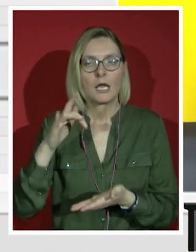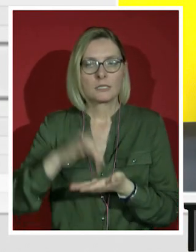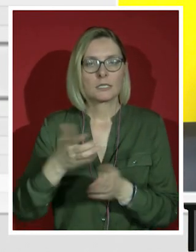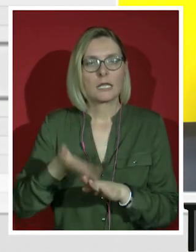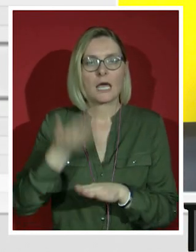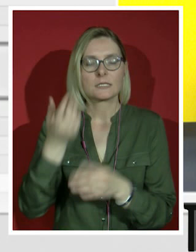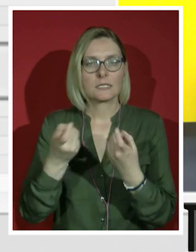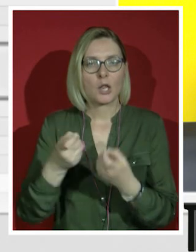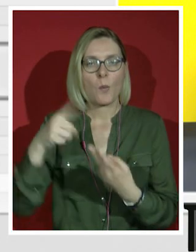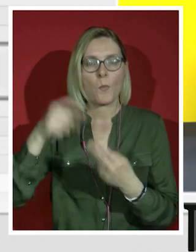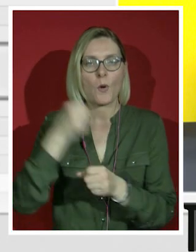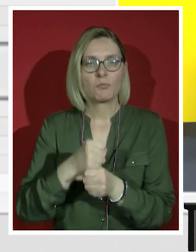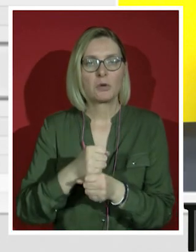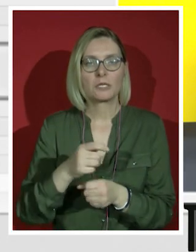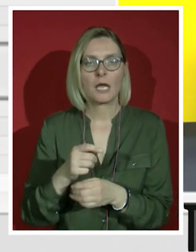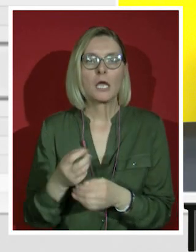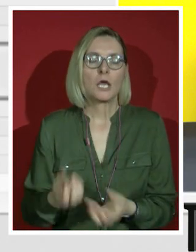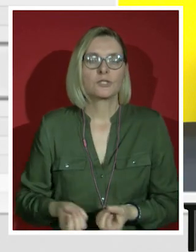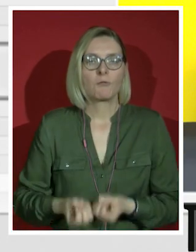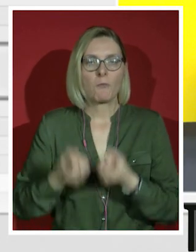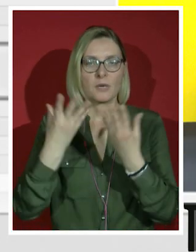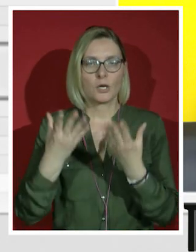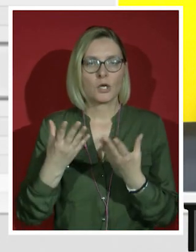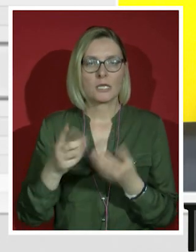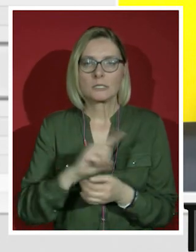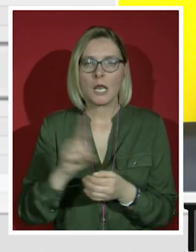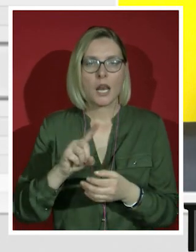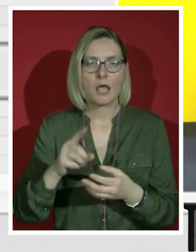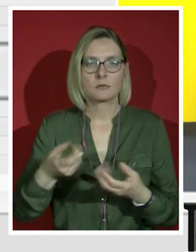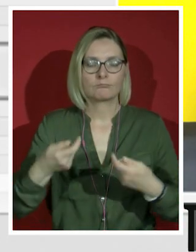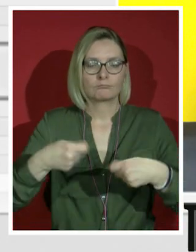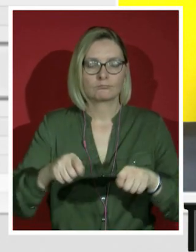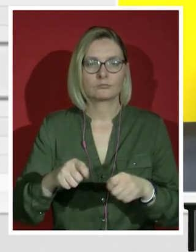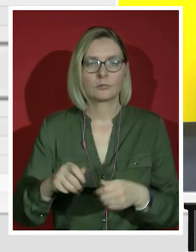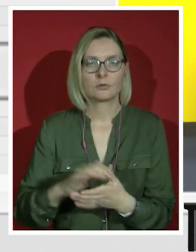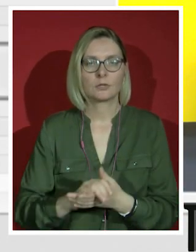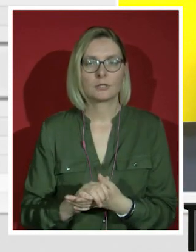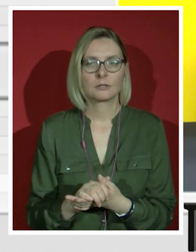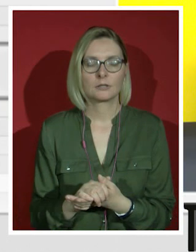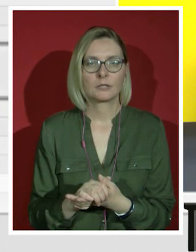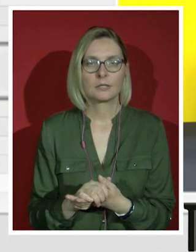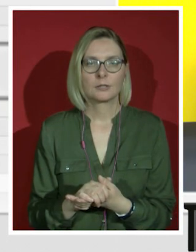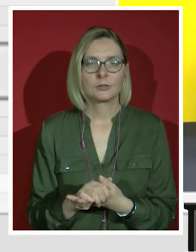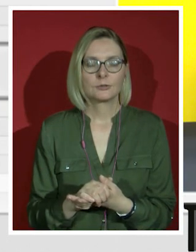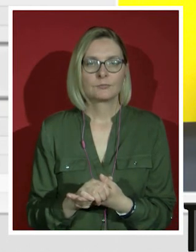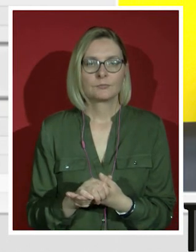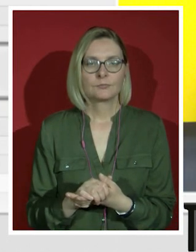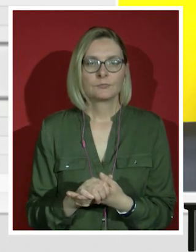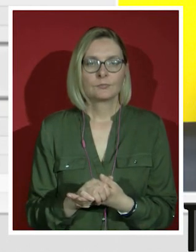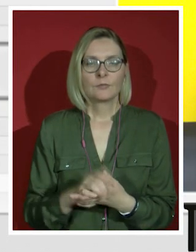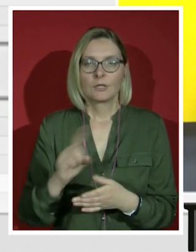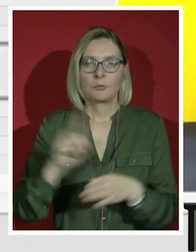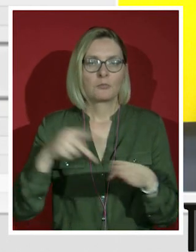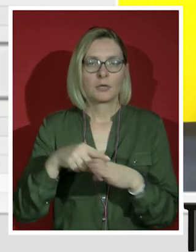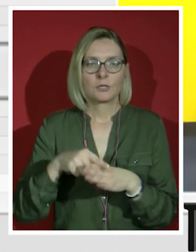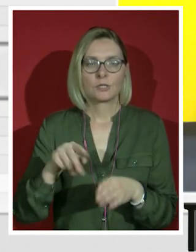селото Подмојле, што не му сметаат во природа, да. Не му сметаат на никој, да речеме, од околу, од куќите. А колку